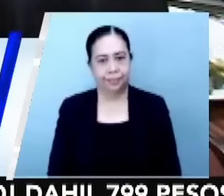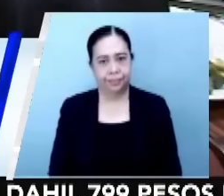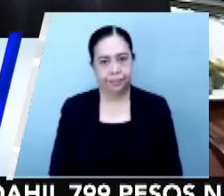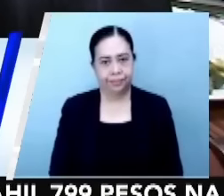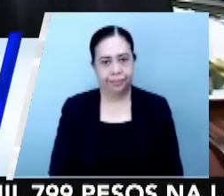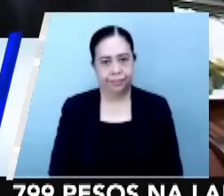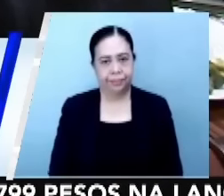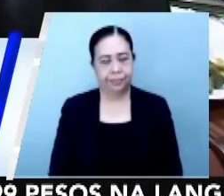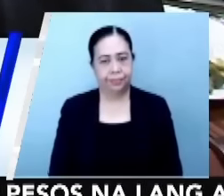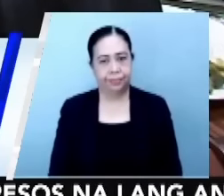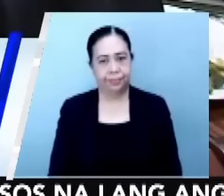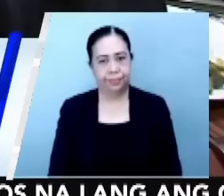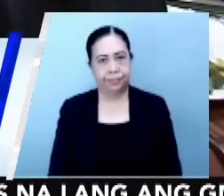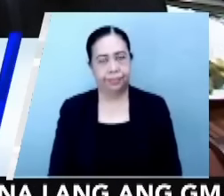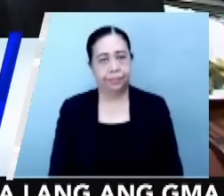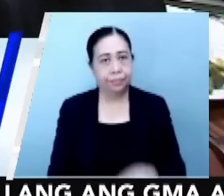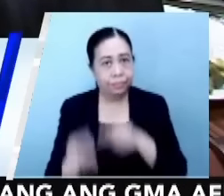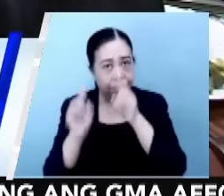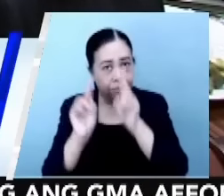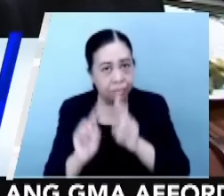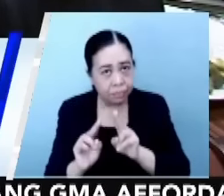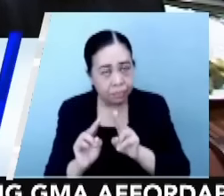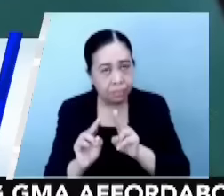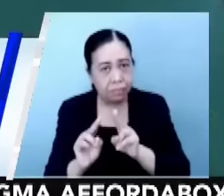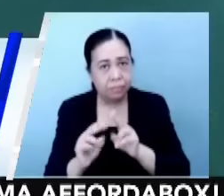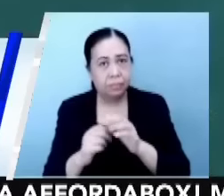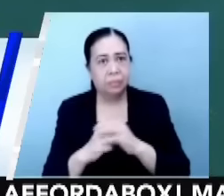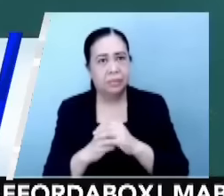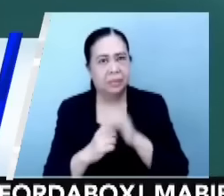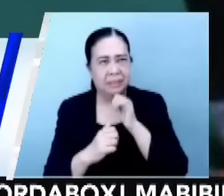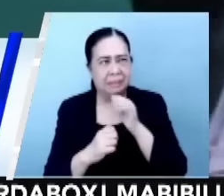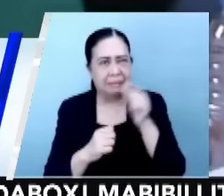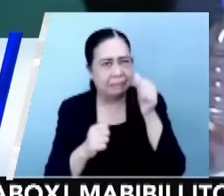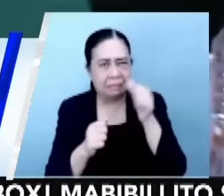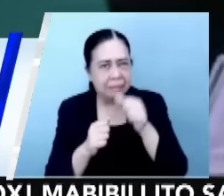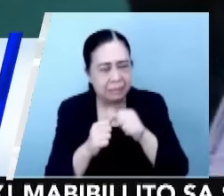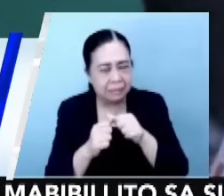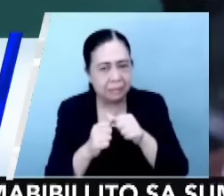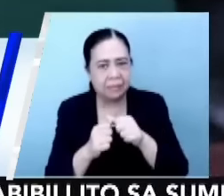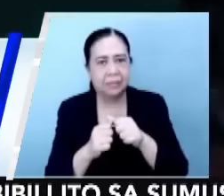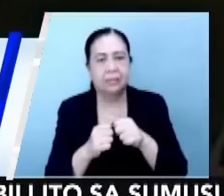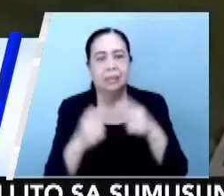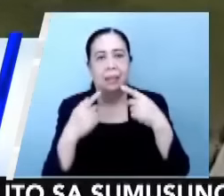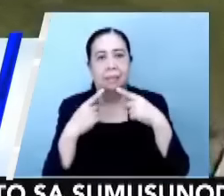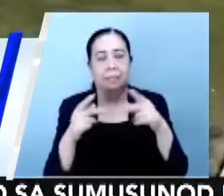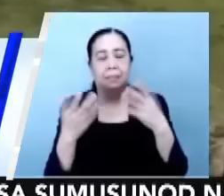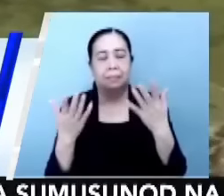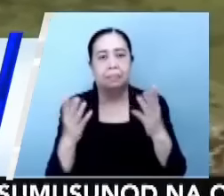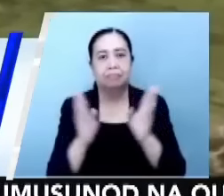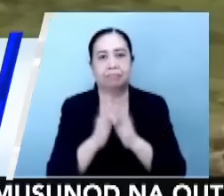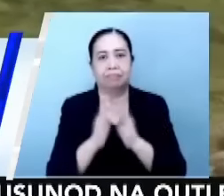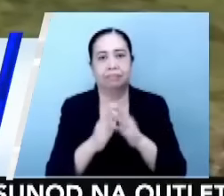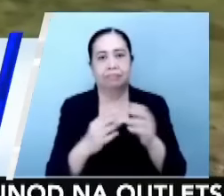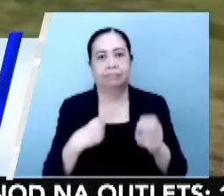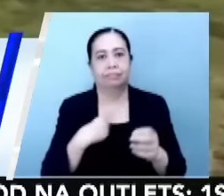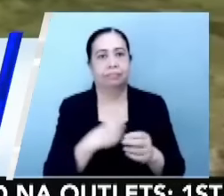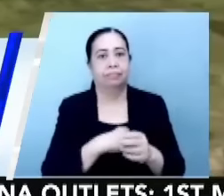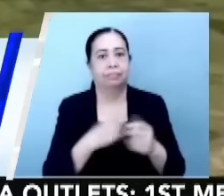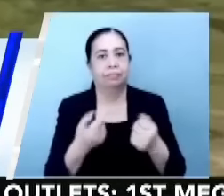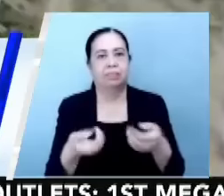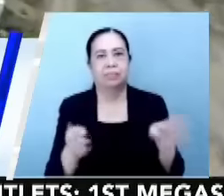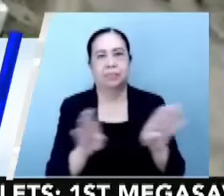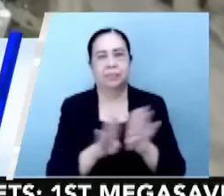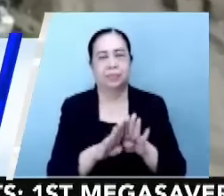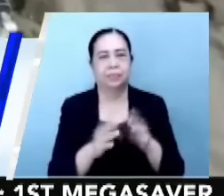Your Honor, hindi ko na po siya masyado maalala po. Kasunod ng mga public hearing ng Senado, posibleng sa closed door o executive